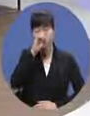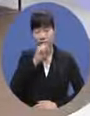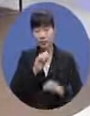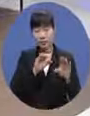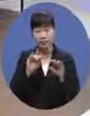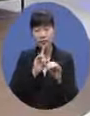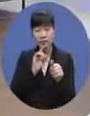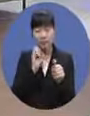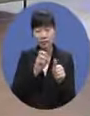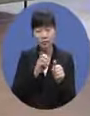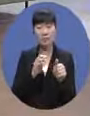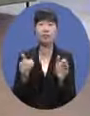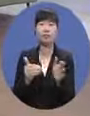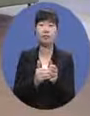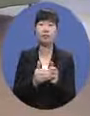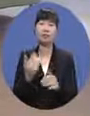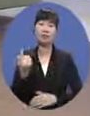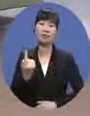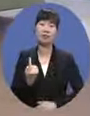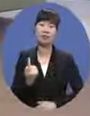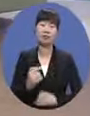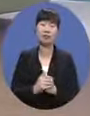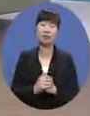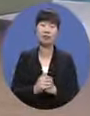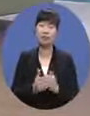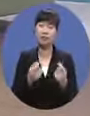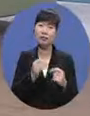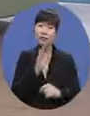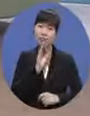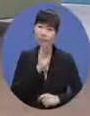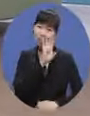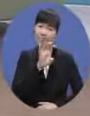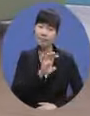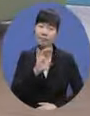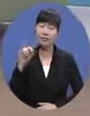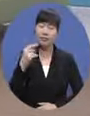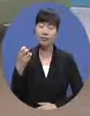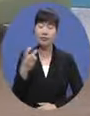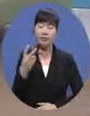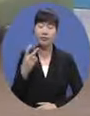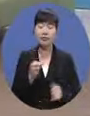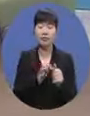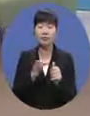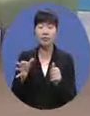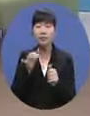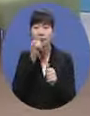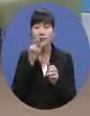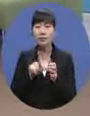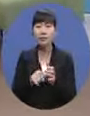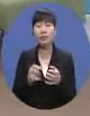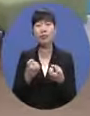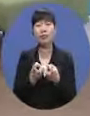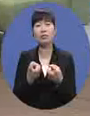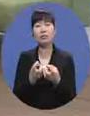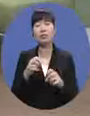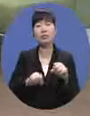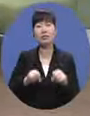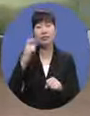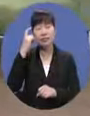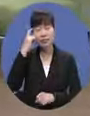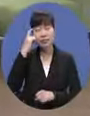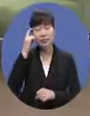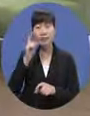말만 해주고 돌아섰습니다. 이렇게 하는 것이 맞는 것인지, 다음에 또 아이를 따돌림시킬 경우에는 어떻게 해야 하는